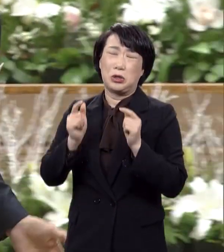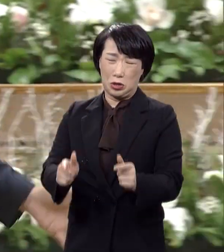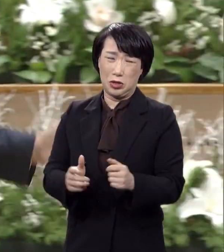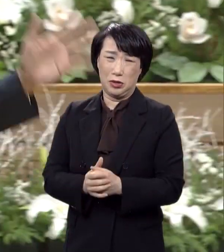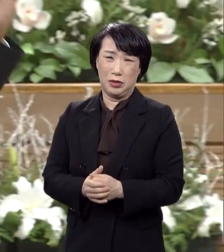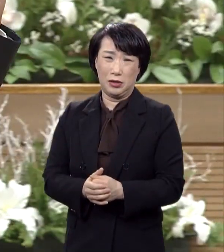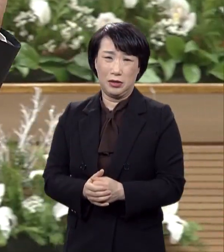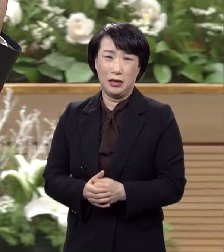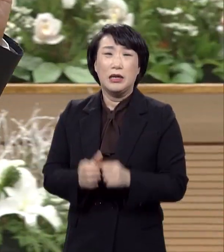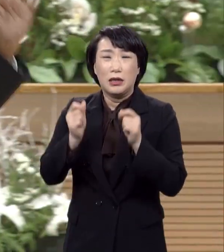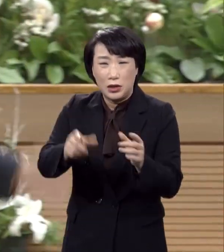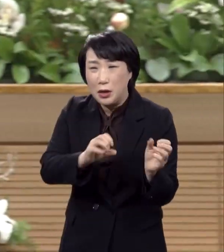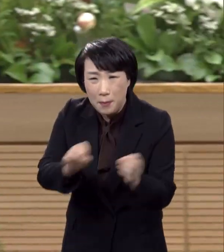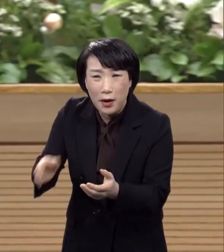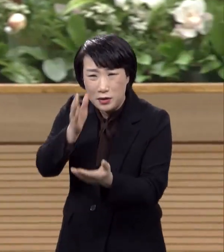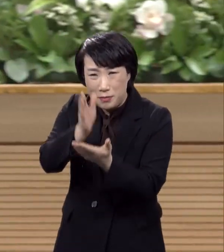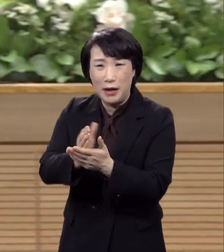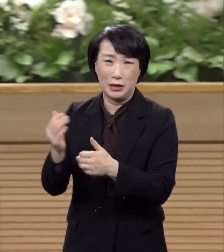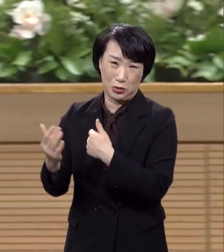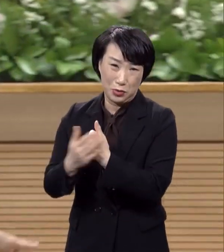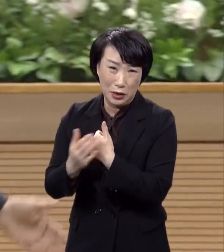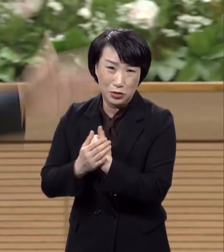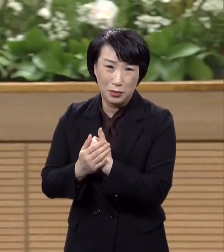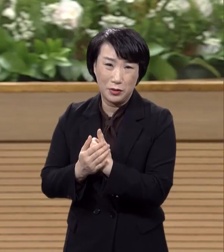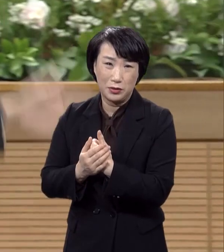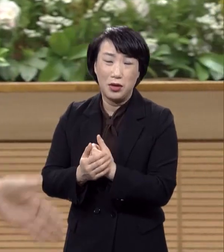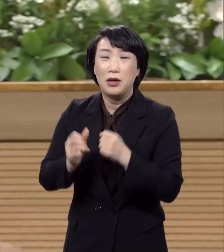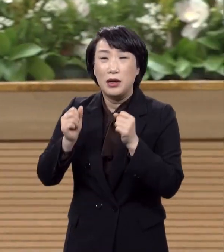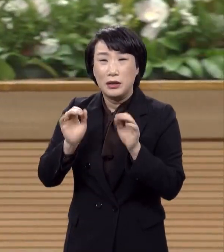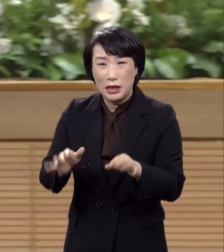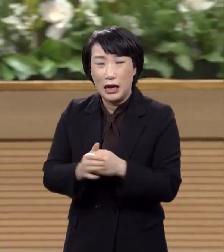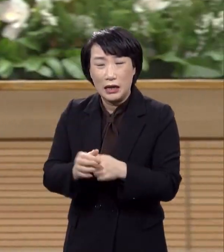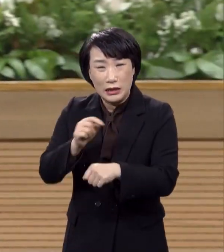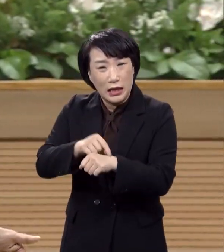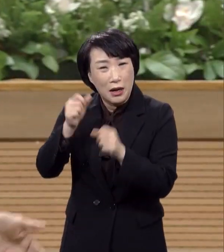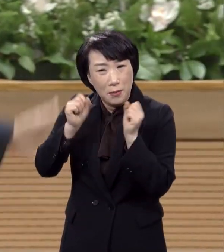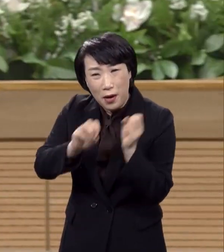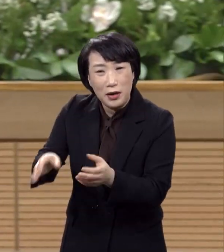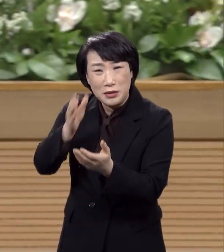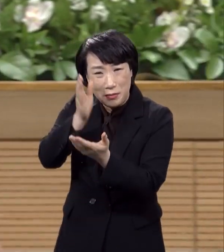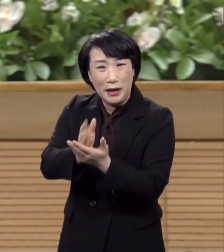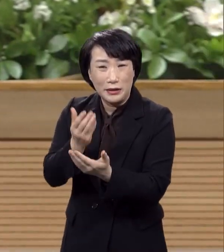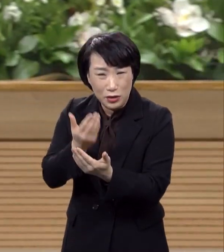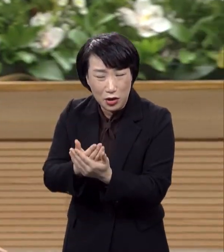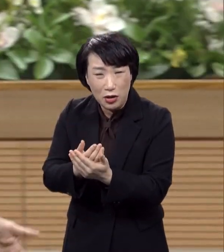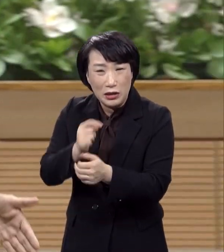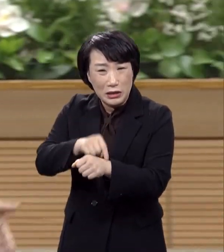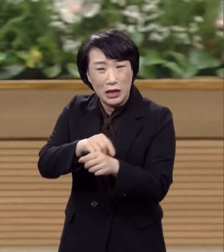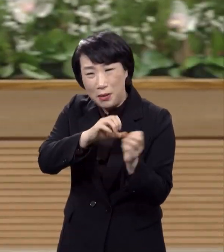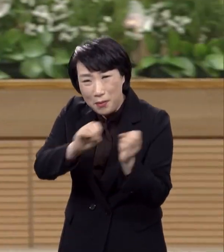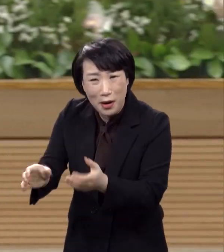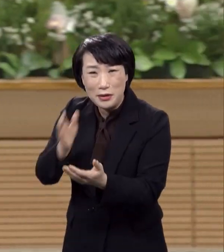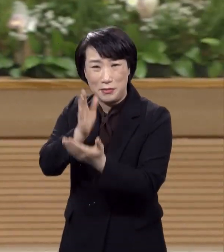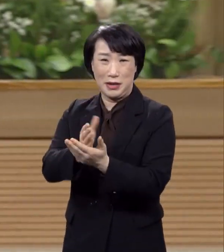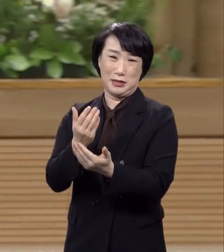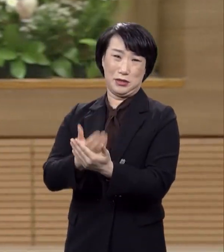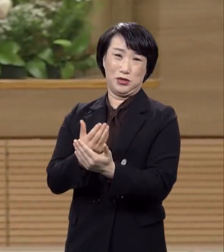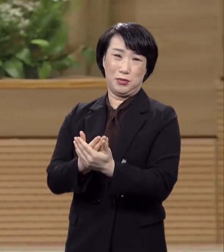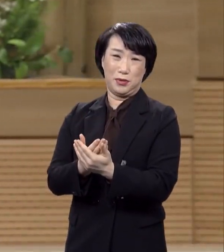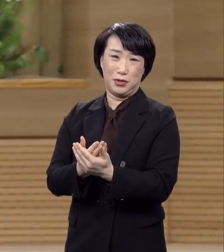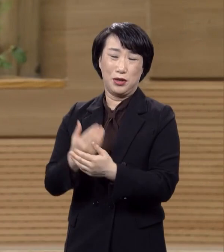기회입니다. 기회를 놓치지 말게 하옵소서. 찬스를 놓치지 말게 하옵소서. 시간을 놓치지 말게